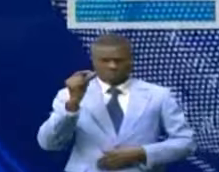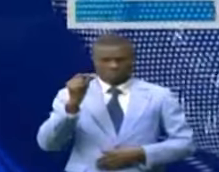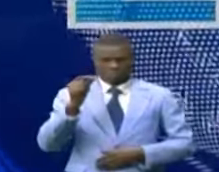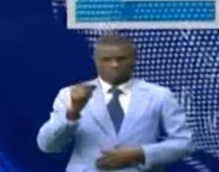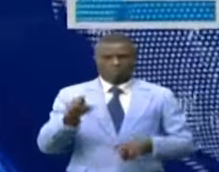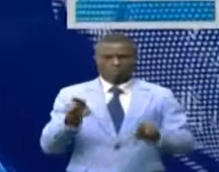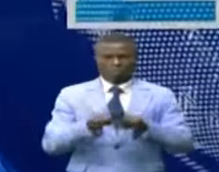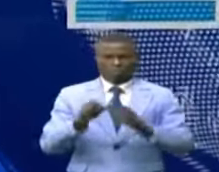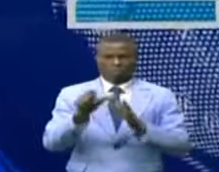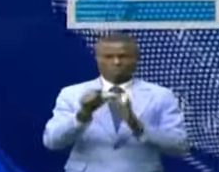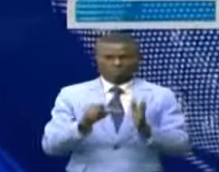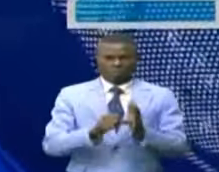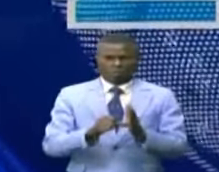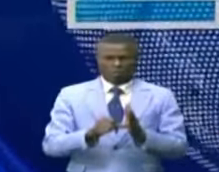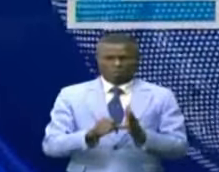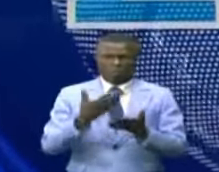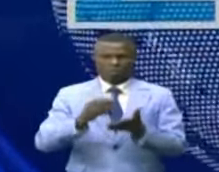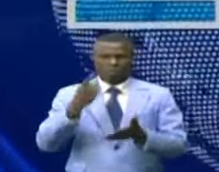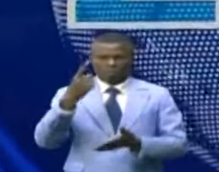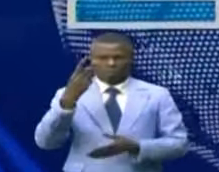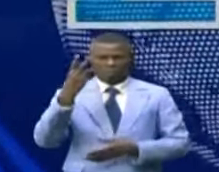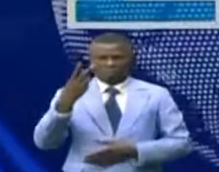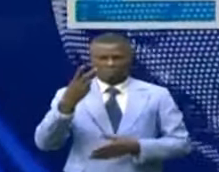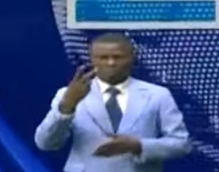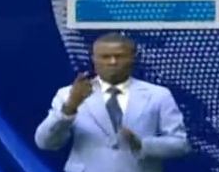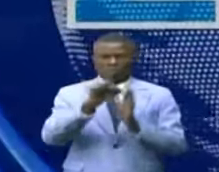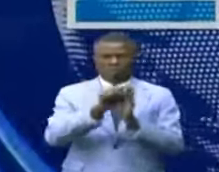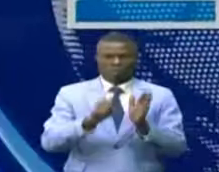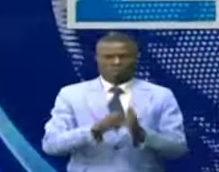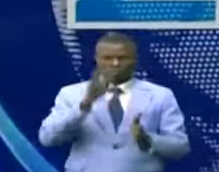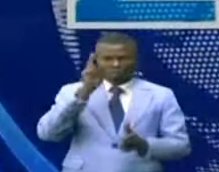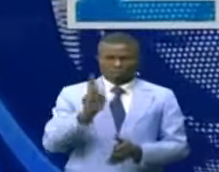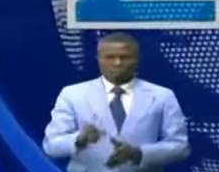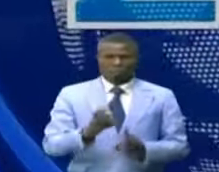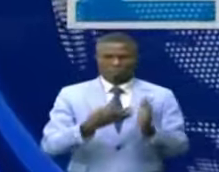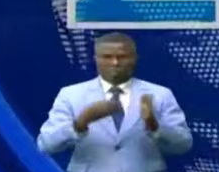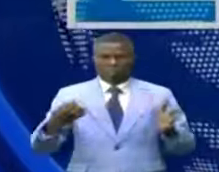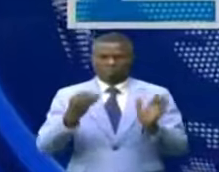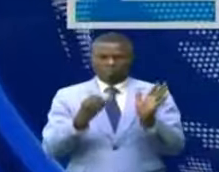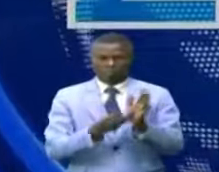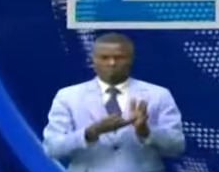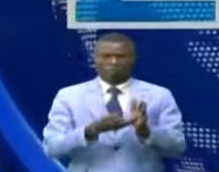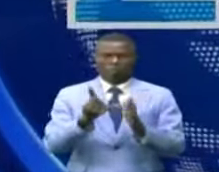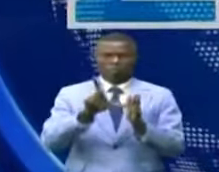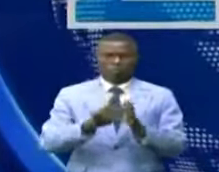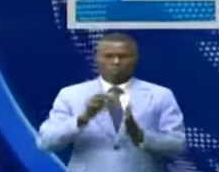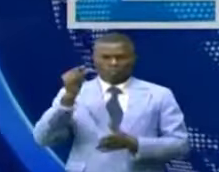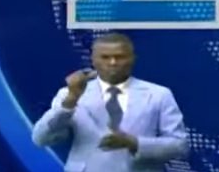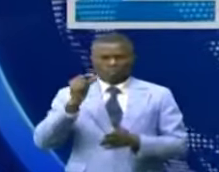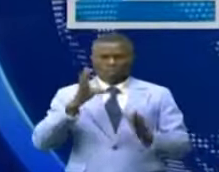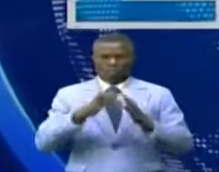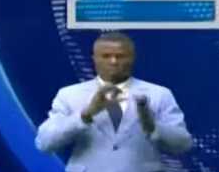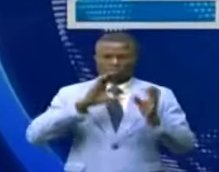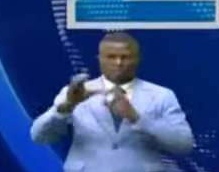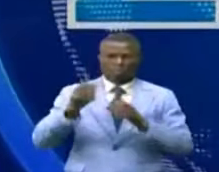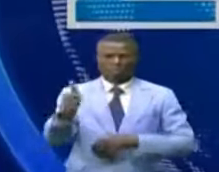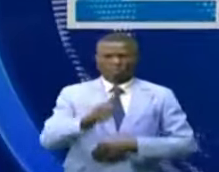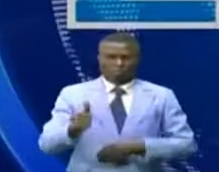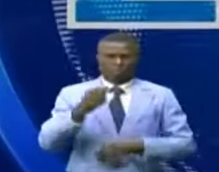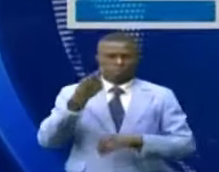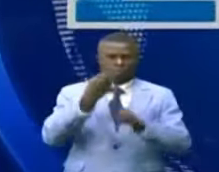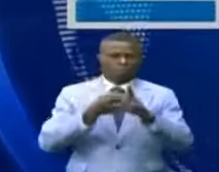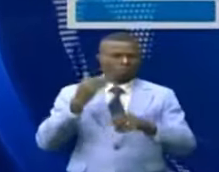aux prescrits des alinéas 1 et 2 de l'article 287 du Code minier, avait par son communiqué du 21